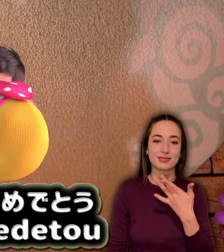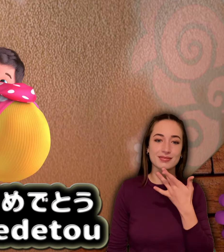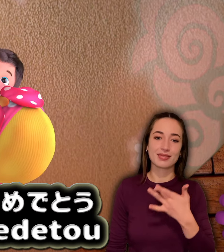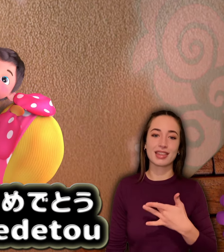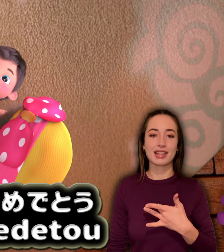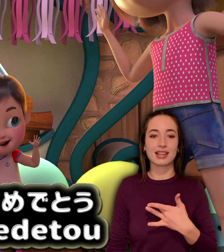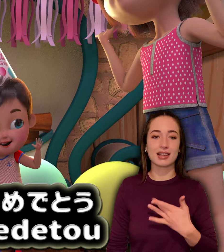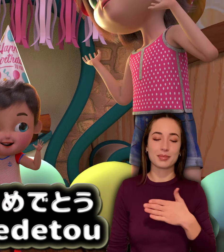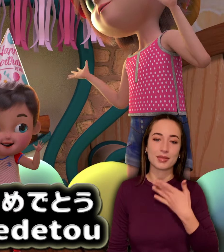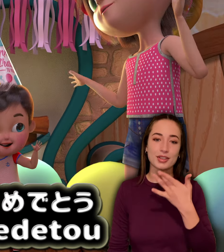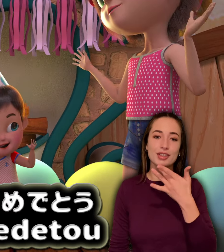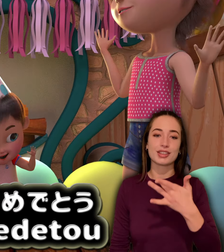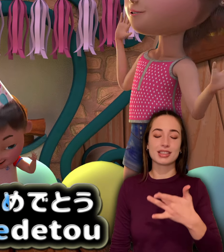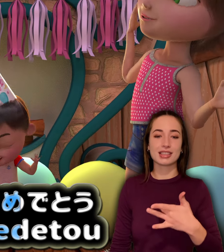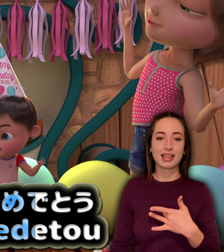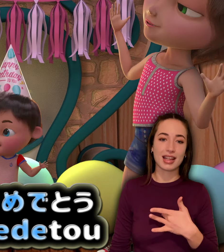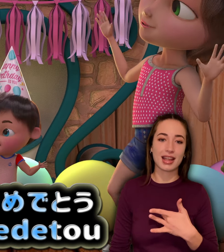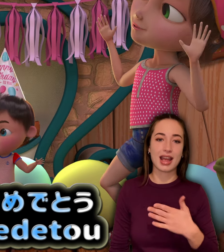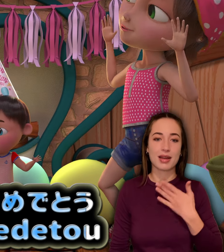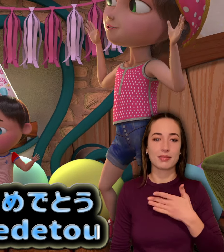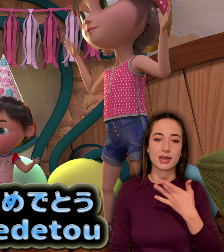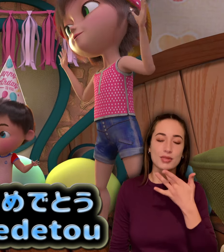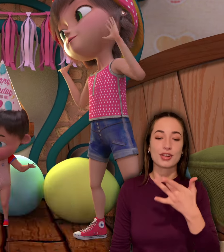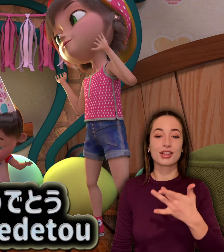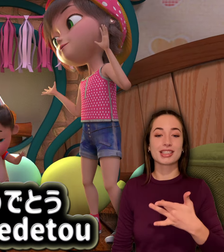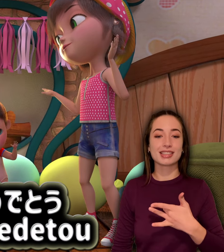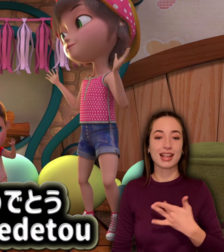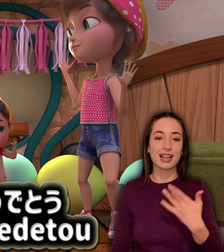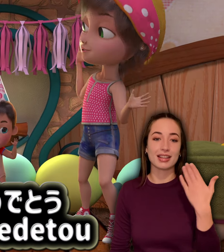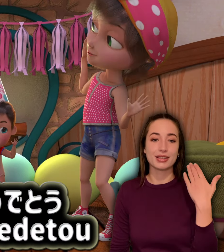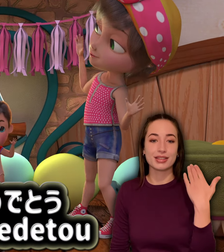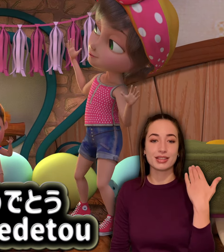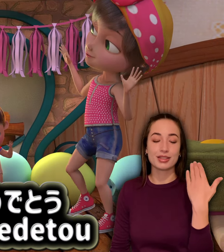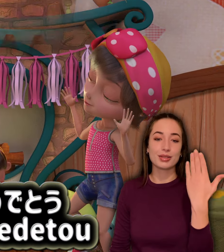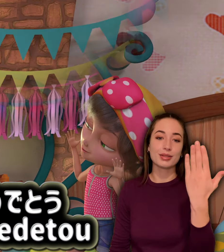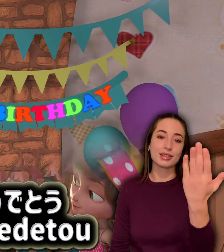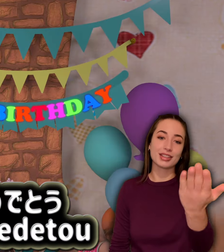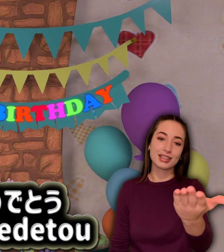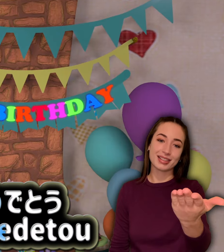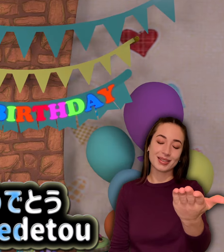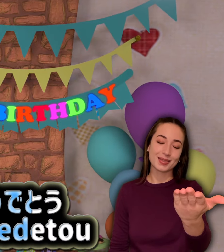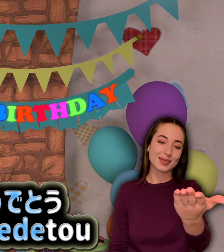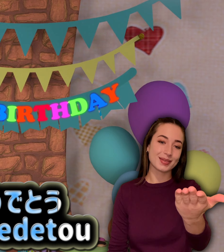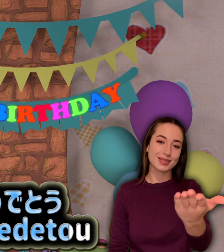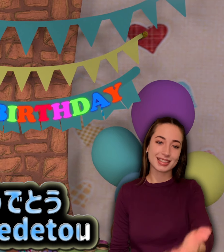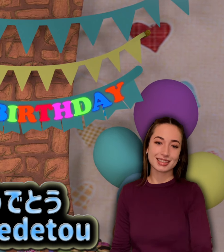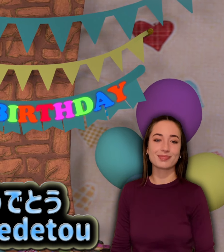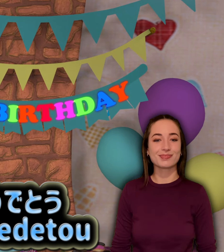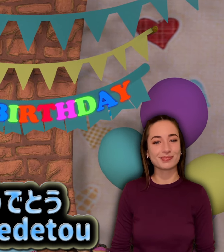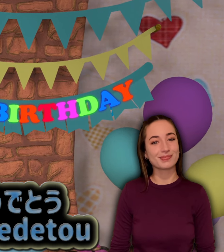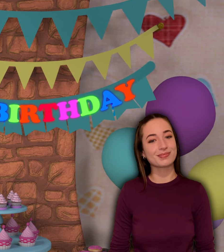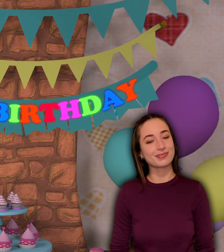誕生日おめでとう歌を歌いましょう